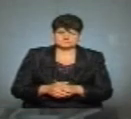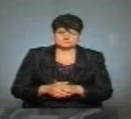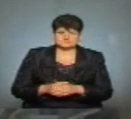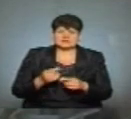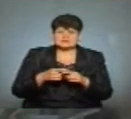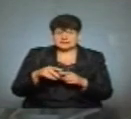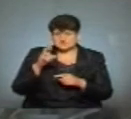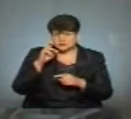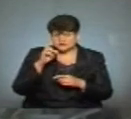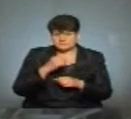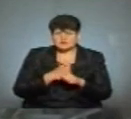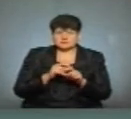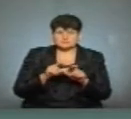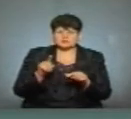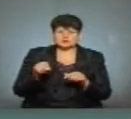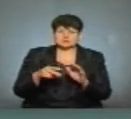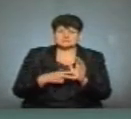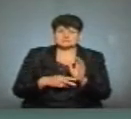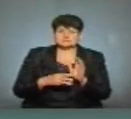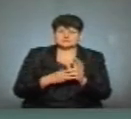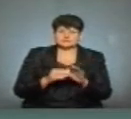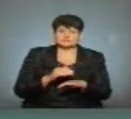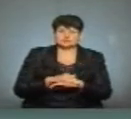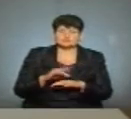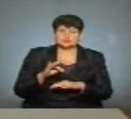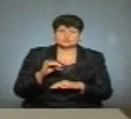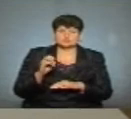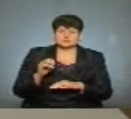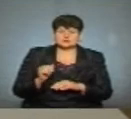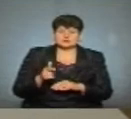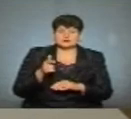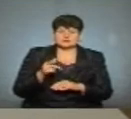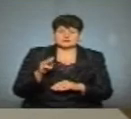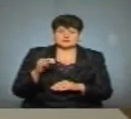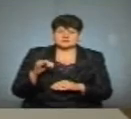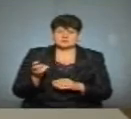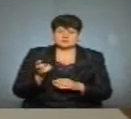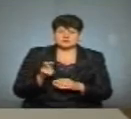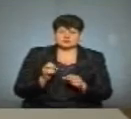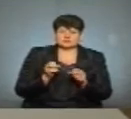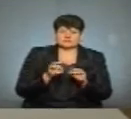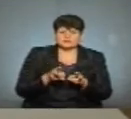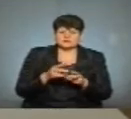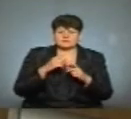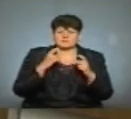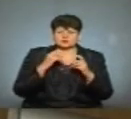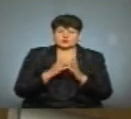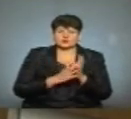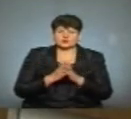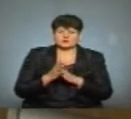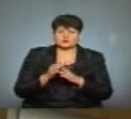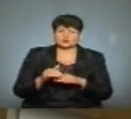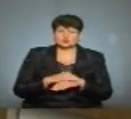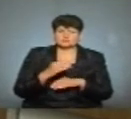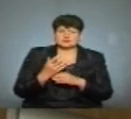Це державно-комунальна аптека номер 78 на вулиці Руській. Галина Тимчій прийшла, щоб викинути маску і рукавиці. Доброго